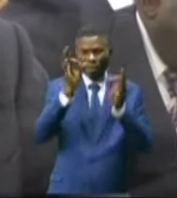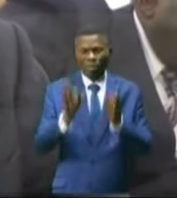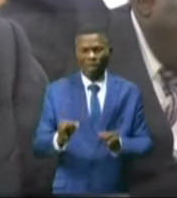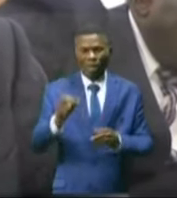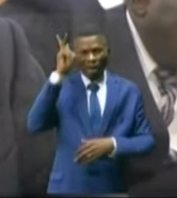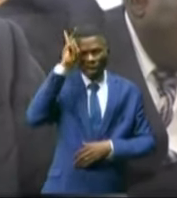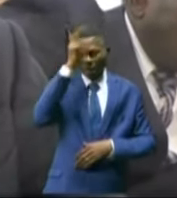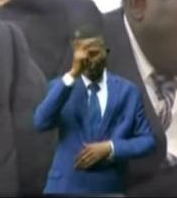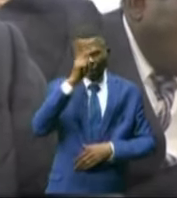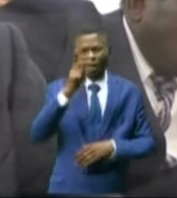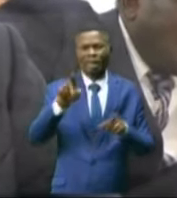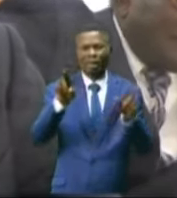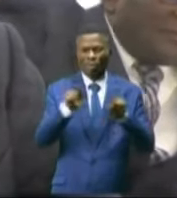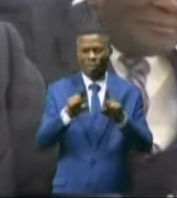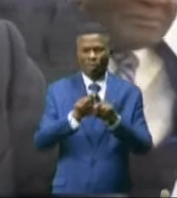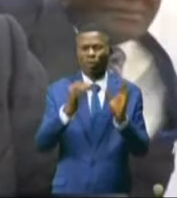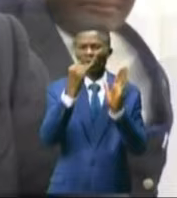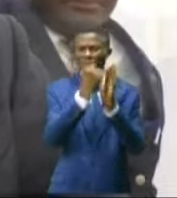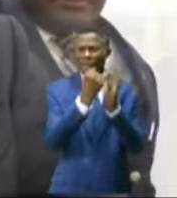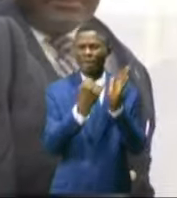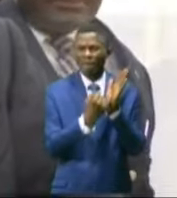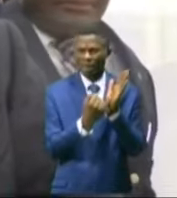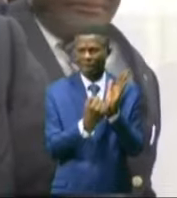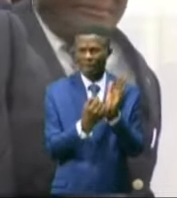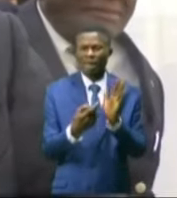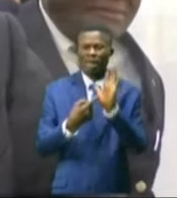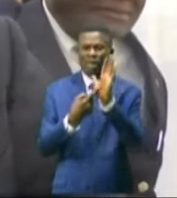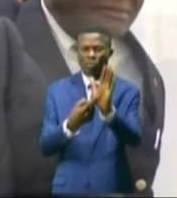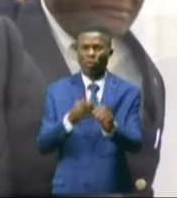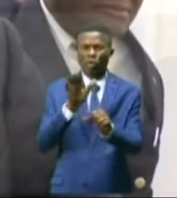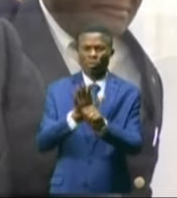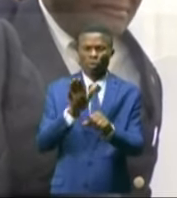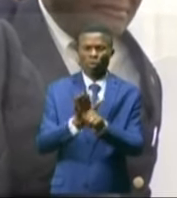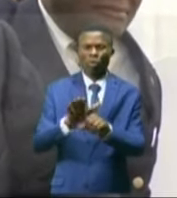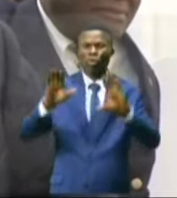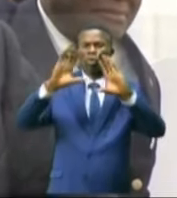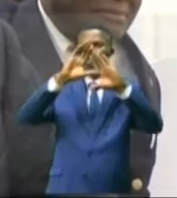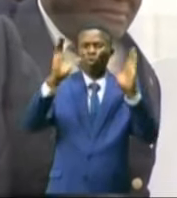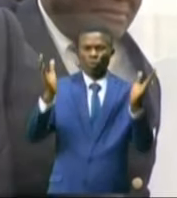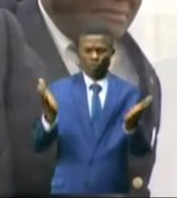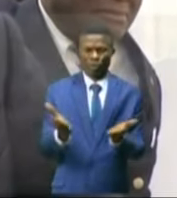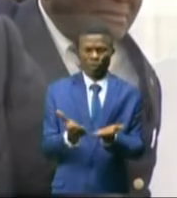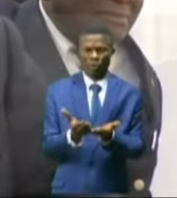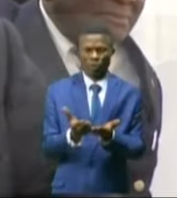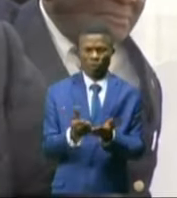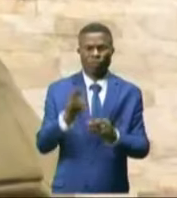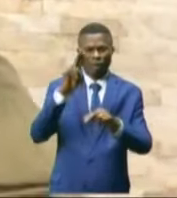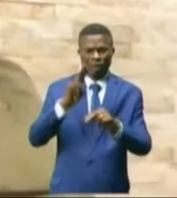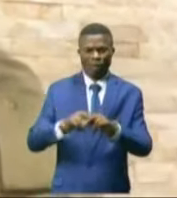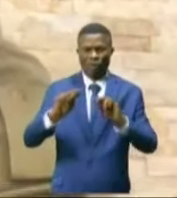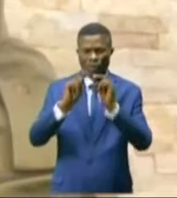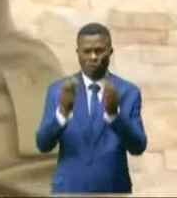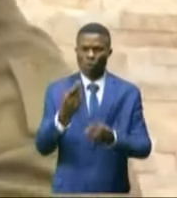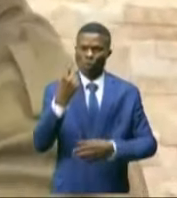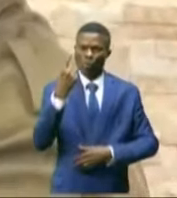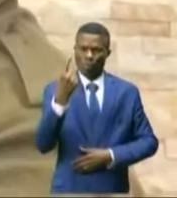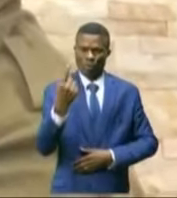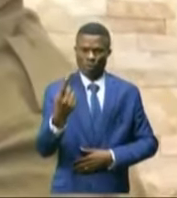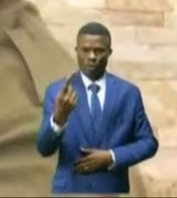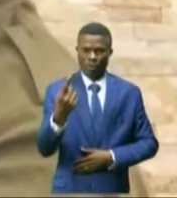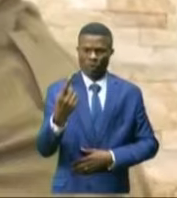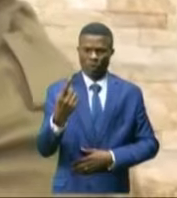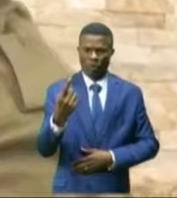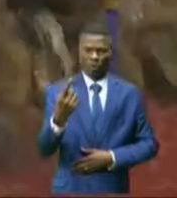identité qui décrit les différentes communautés qui vivent ensemble. Il y a plus